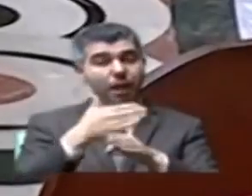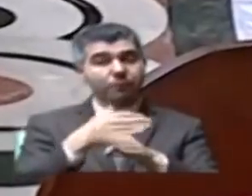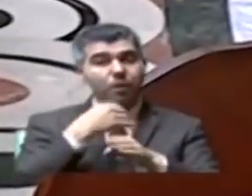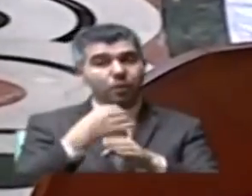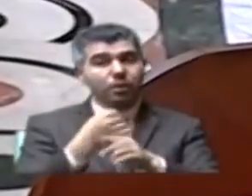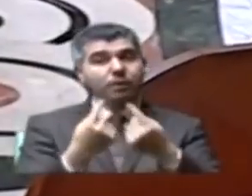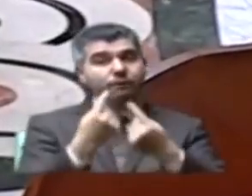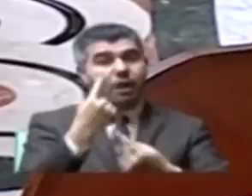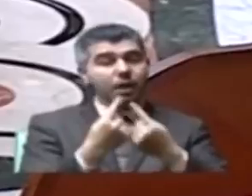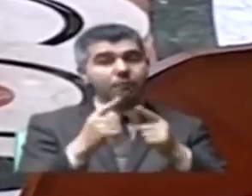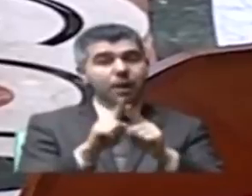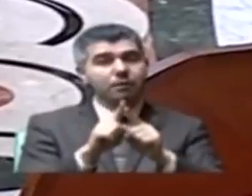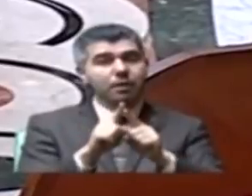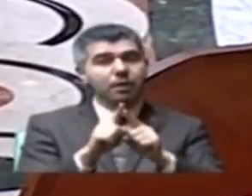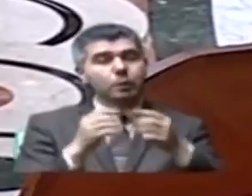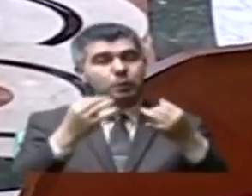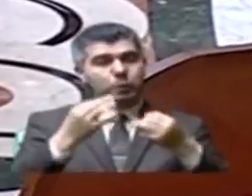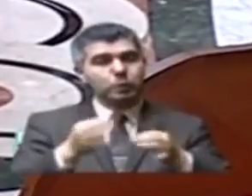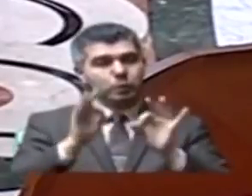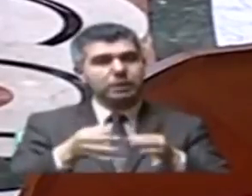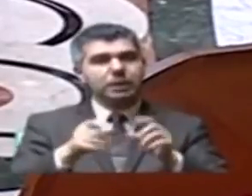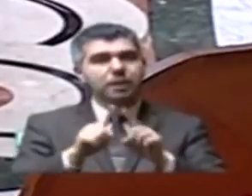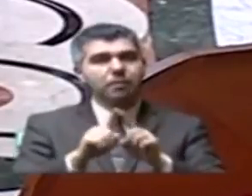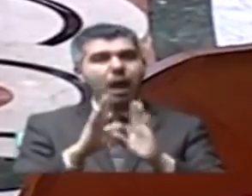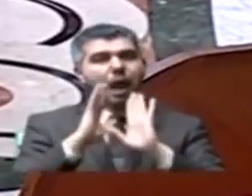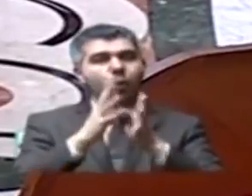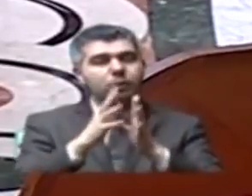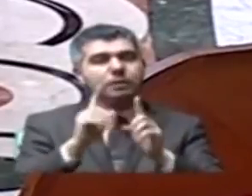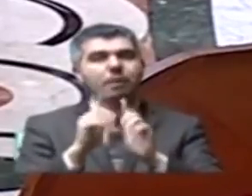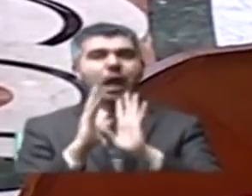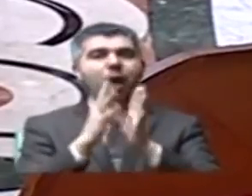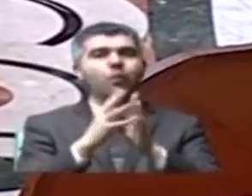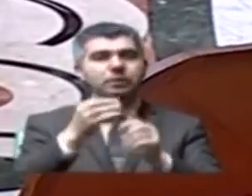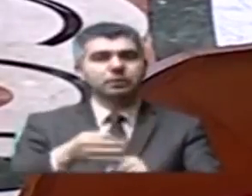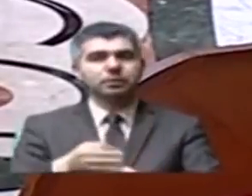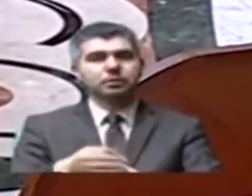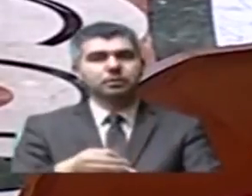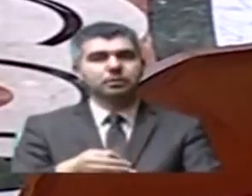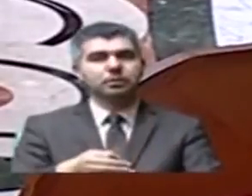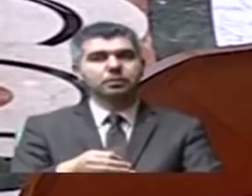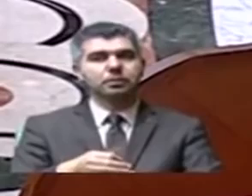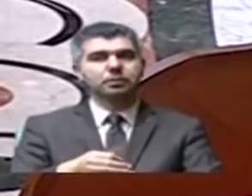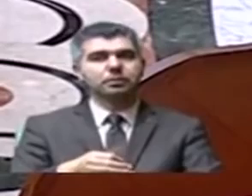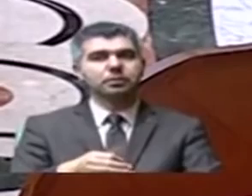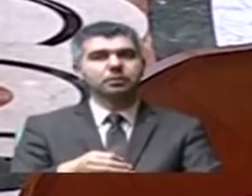جاني شي سؤال بارد تنكون بارد، إلا جا شي واحد تيغوت تنغوت، هذا هو القاعدة.